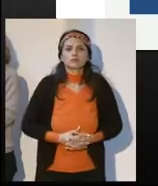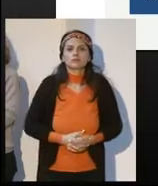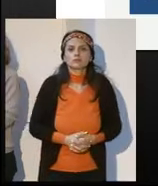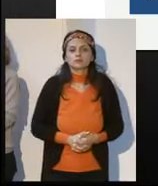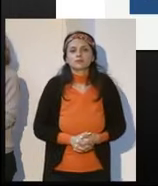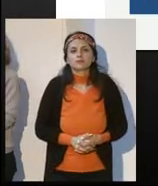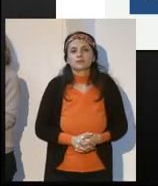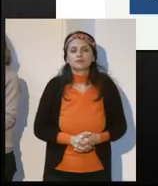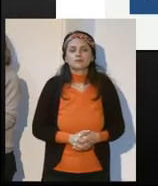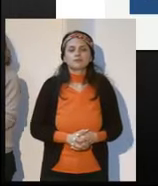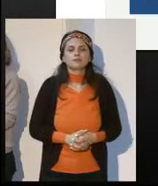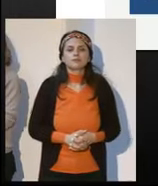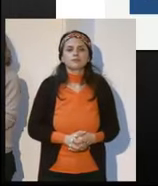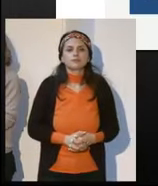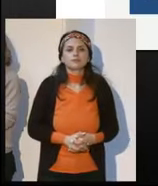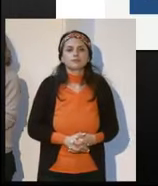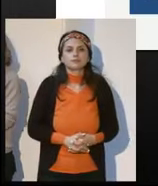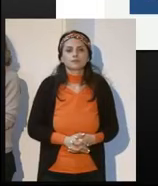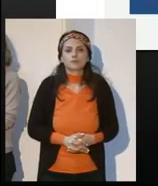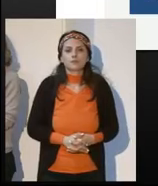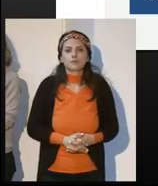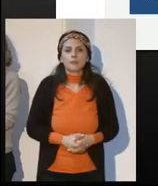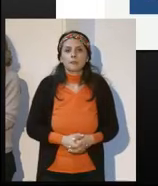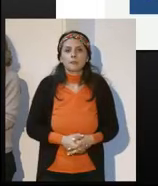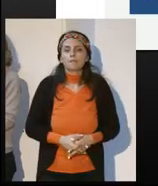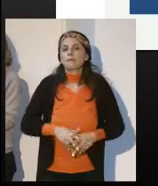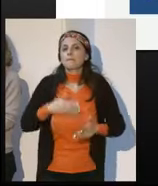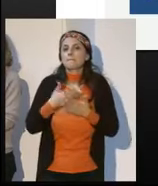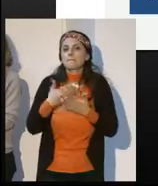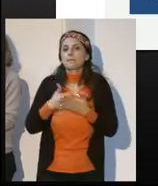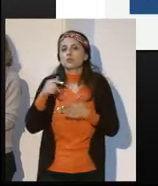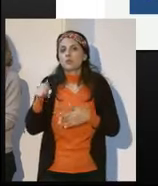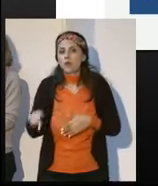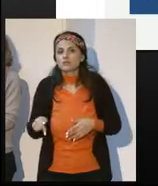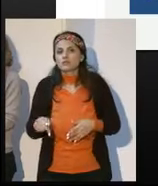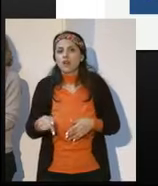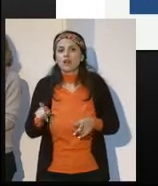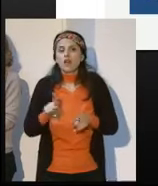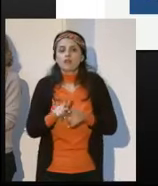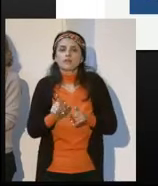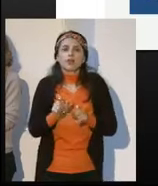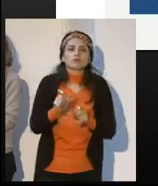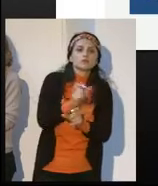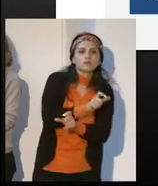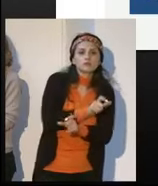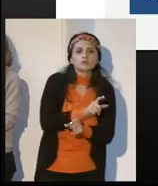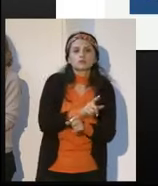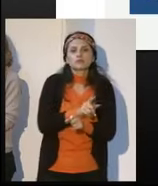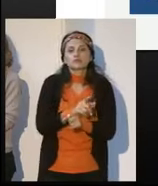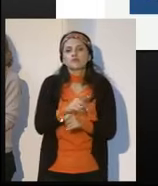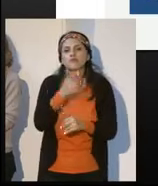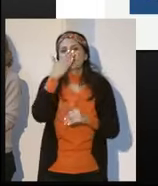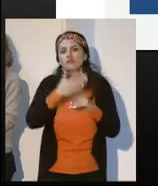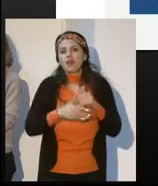PSI mâna suplimentar față de obiectivele anunțate